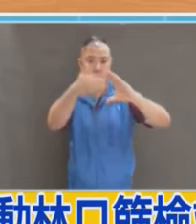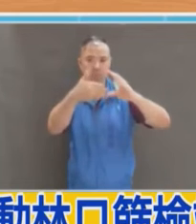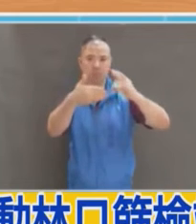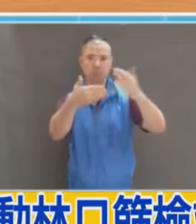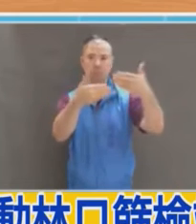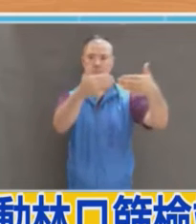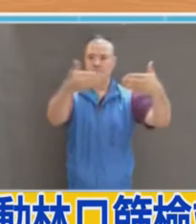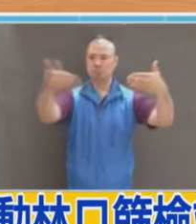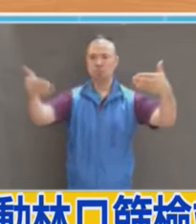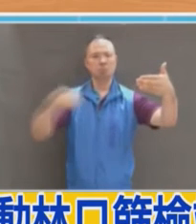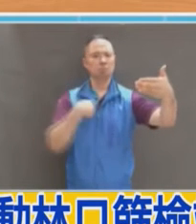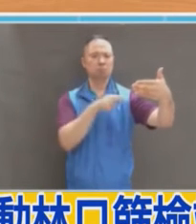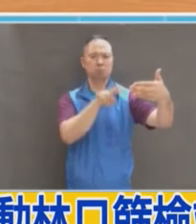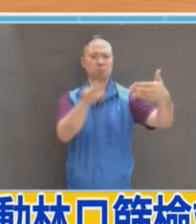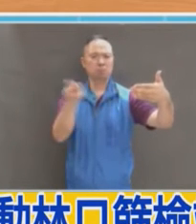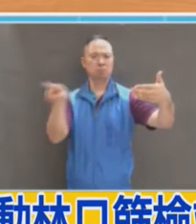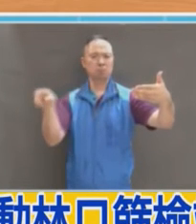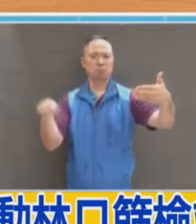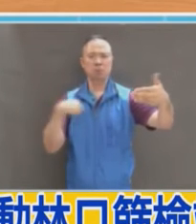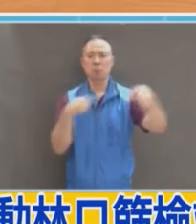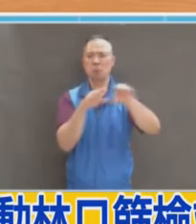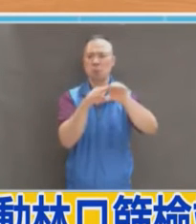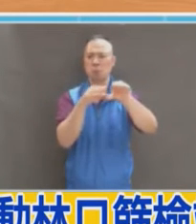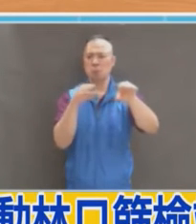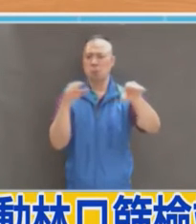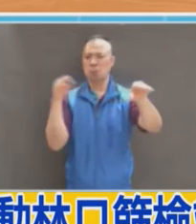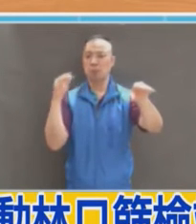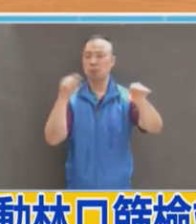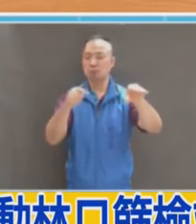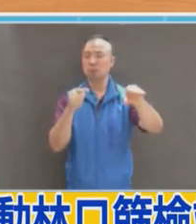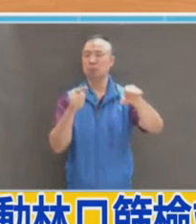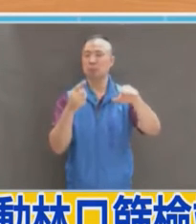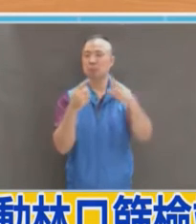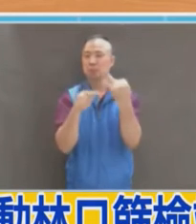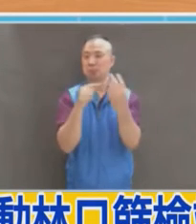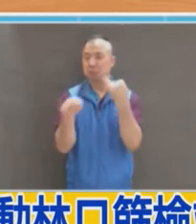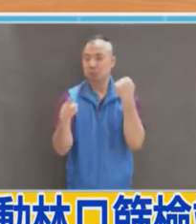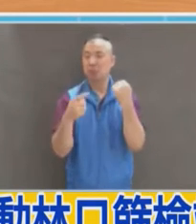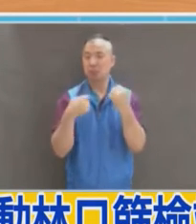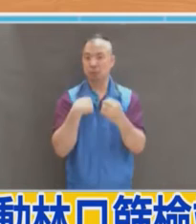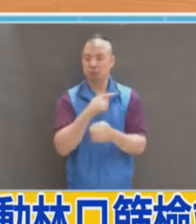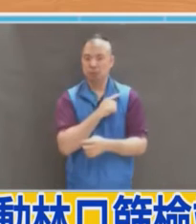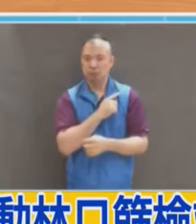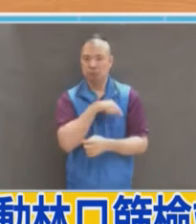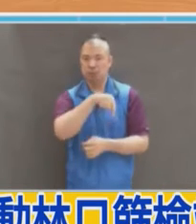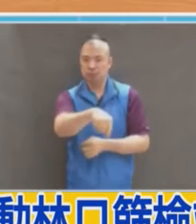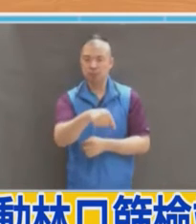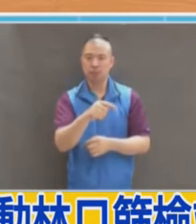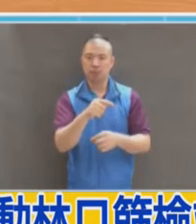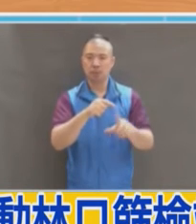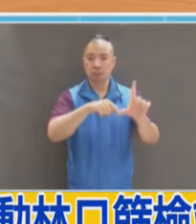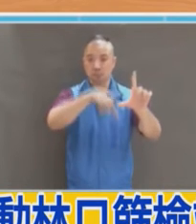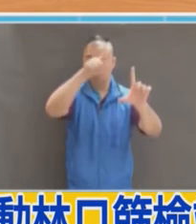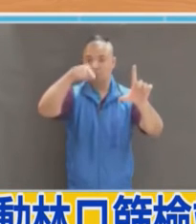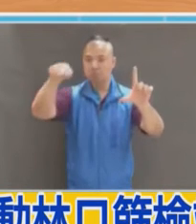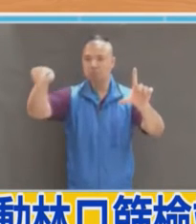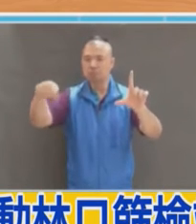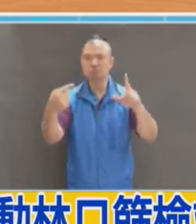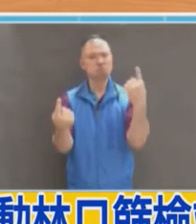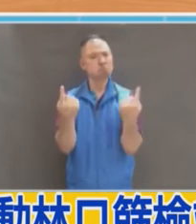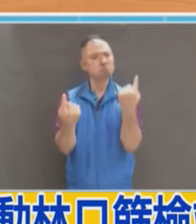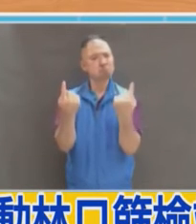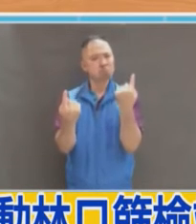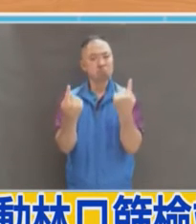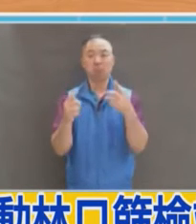我们大家出来的人应该比上周更增加了。那至于昨天晚上礼拜